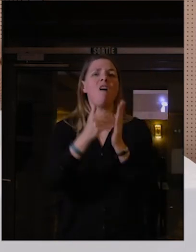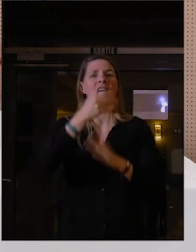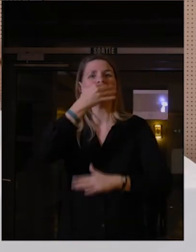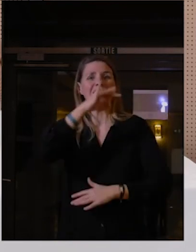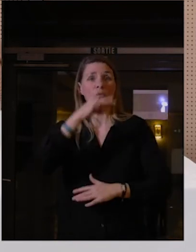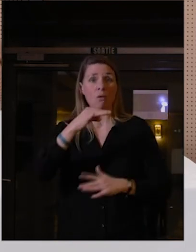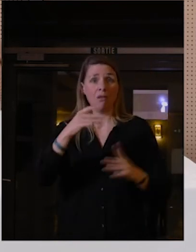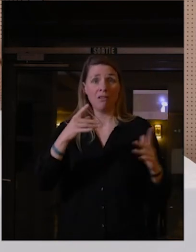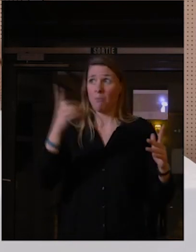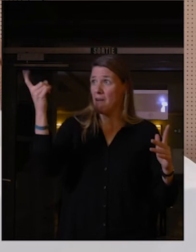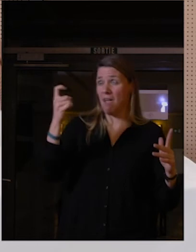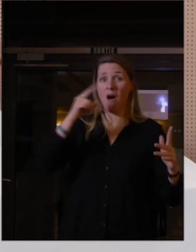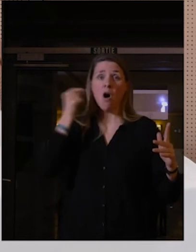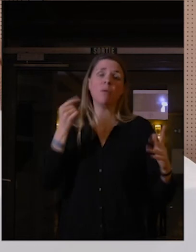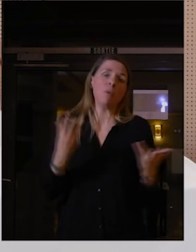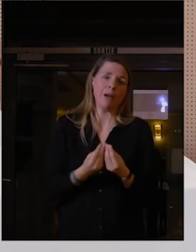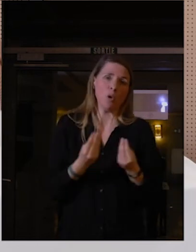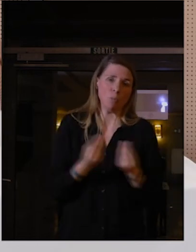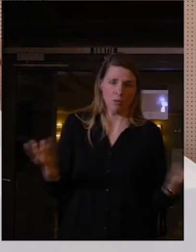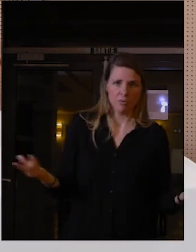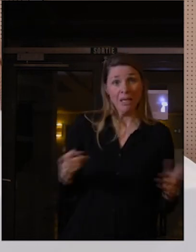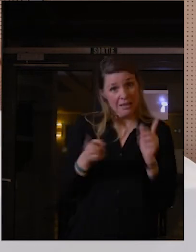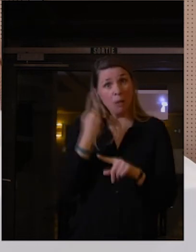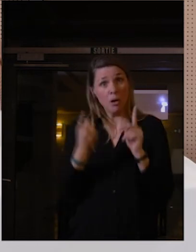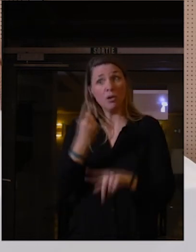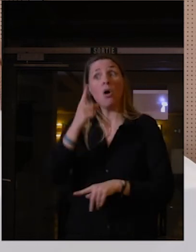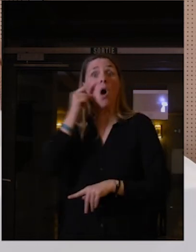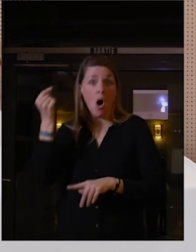hommes, c'est celui des hommes, malheureusement. Donc c'est important que des